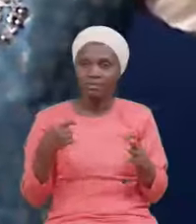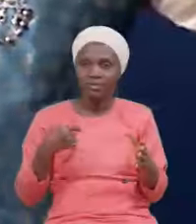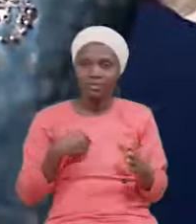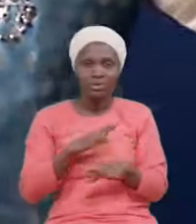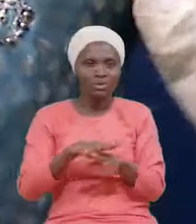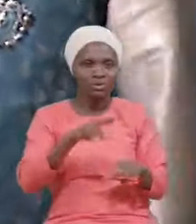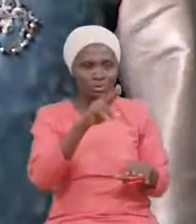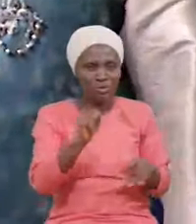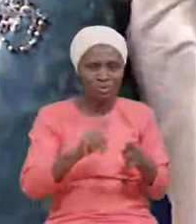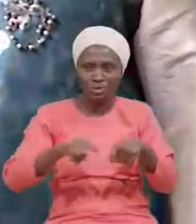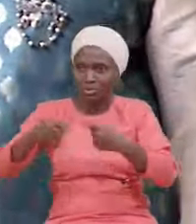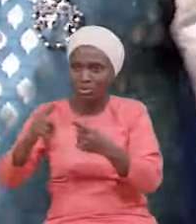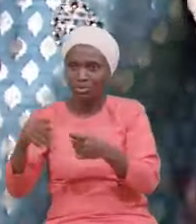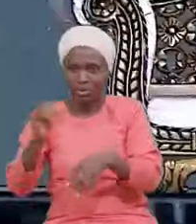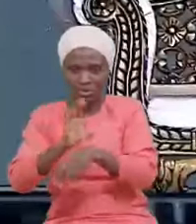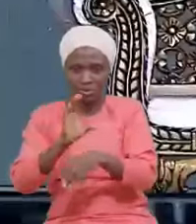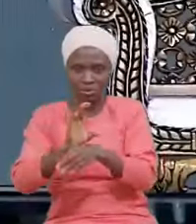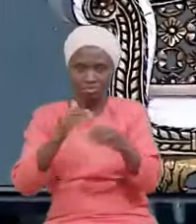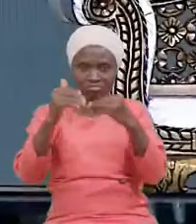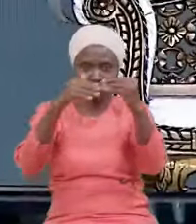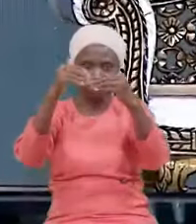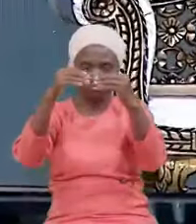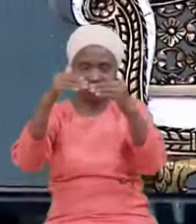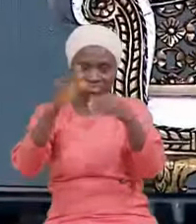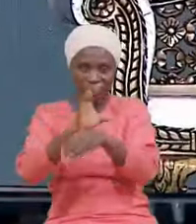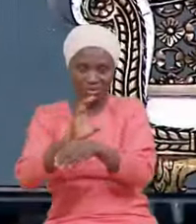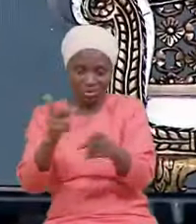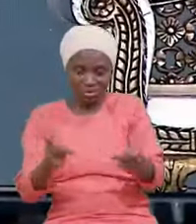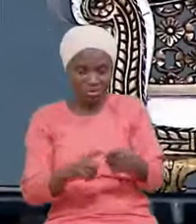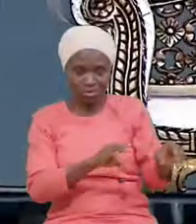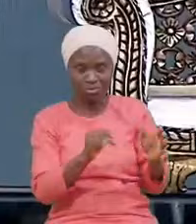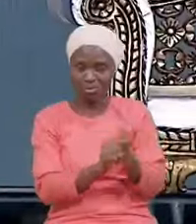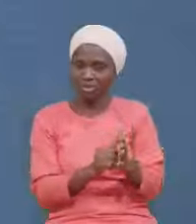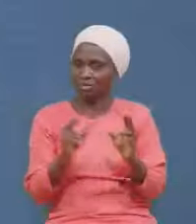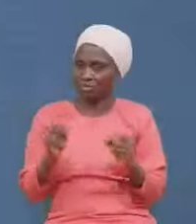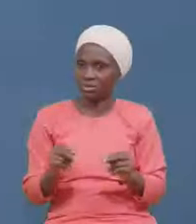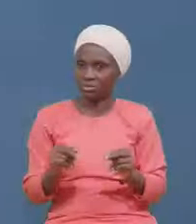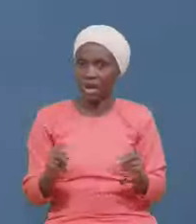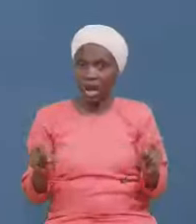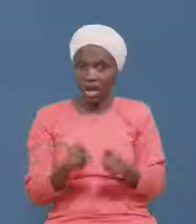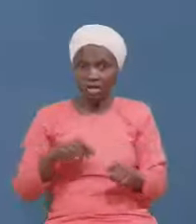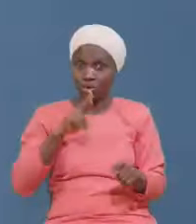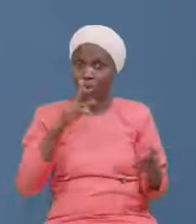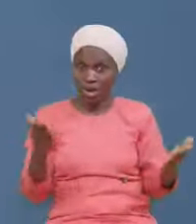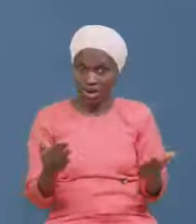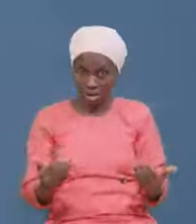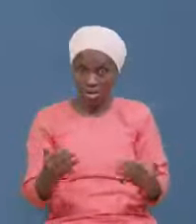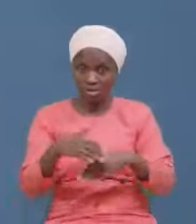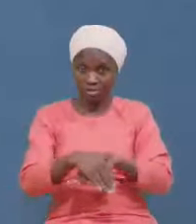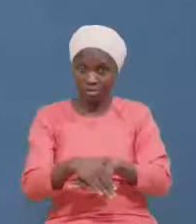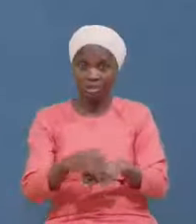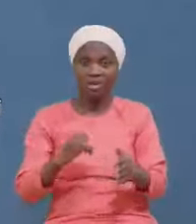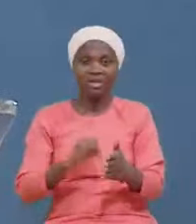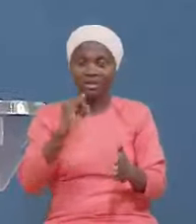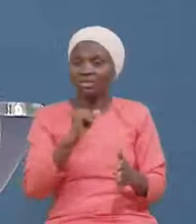church building to do that మనం అలా చేయడానికి ఆలయ భవనానికి వెళ్ళాల్సిన పని లేదు here tonight ఈ రాత్రి ఇక్కడ ఉండగానే it is